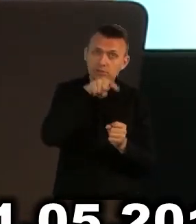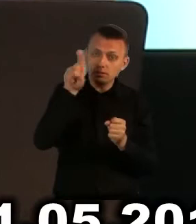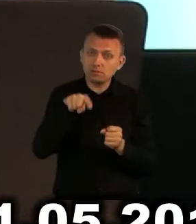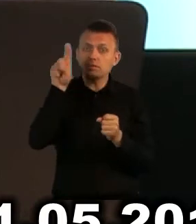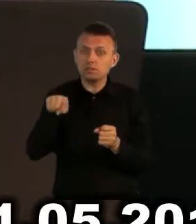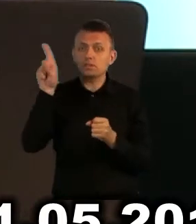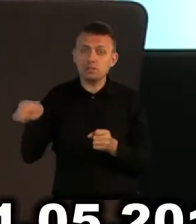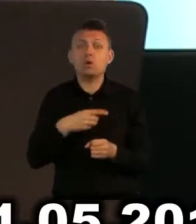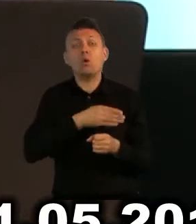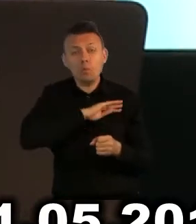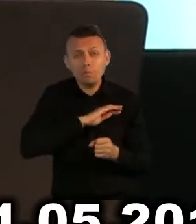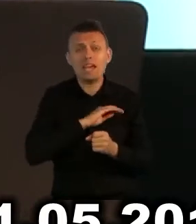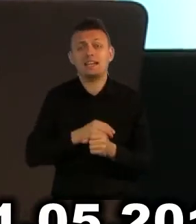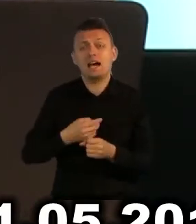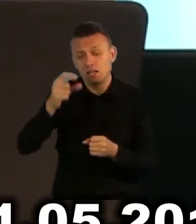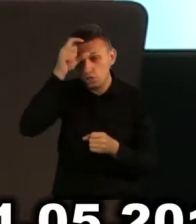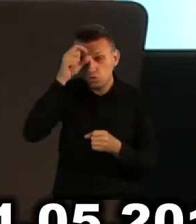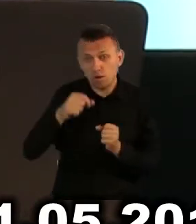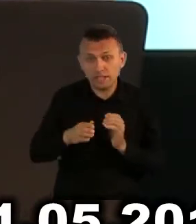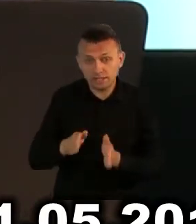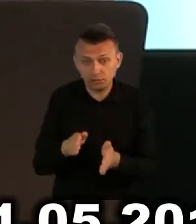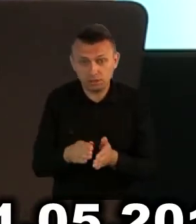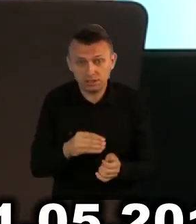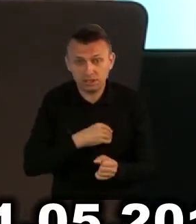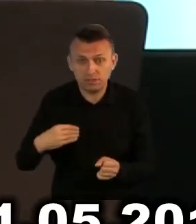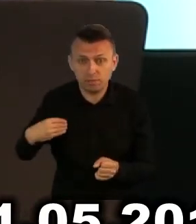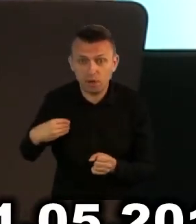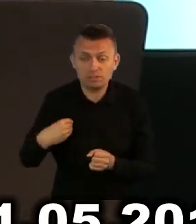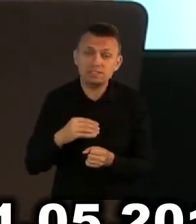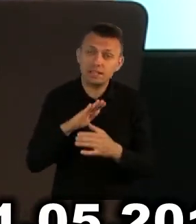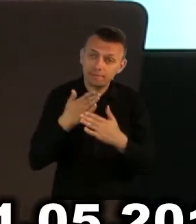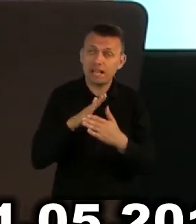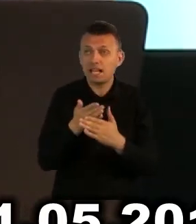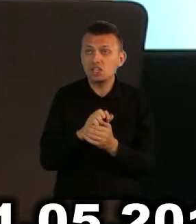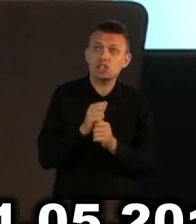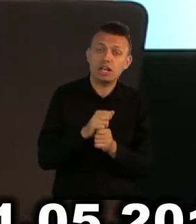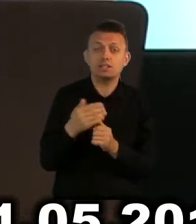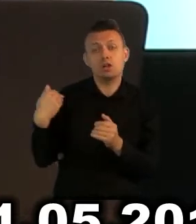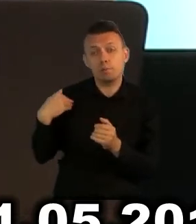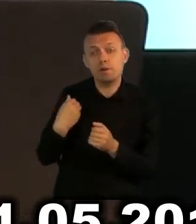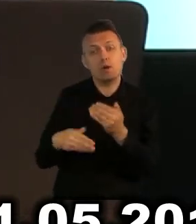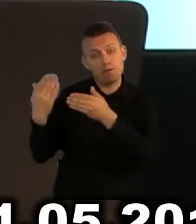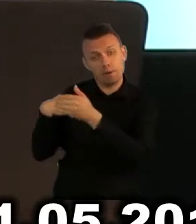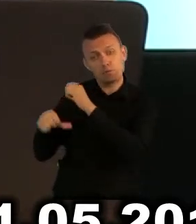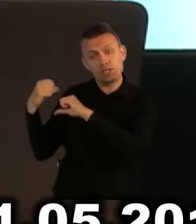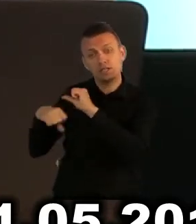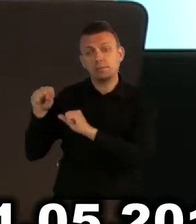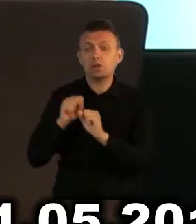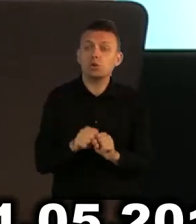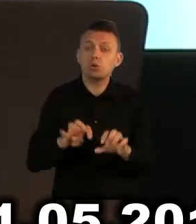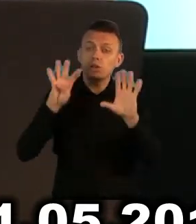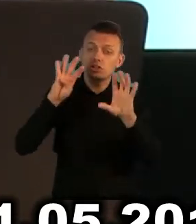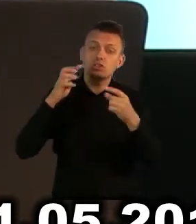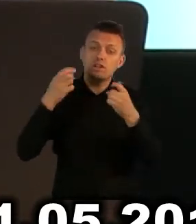człowiek. W Polsce w ostatnim roku średnio było to 9 osób dziennie, a w naszym województwie